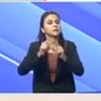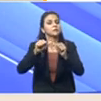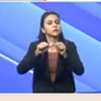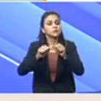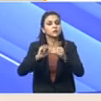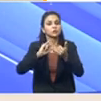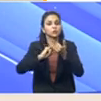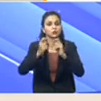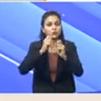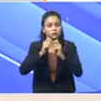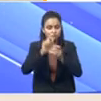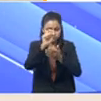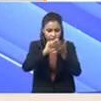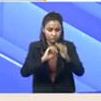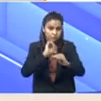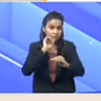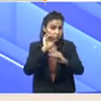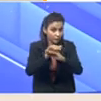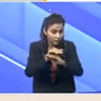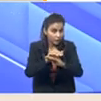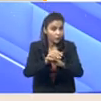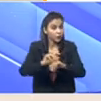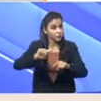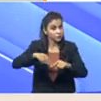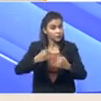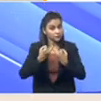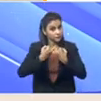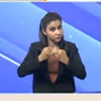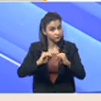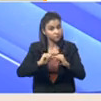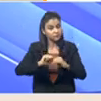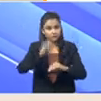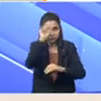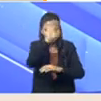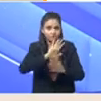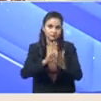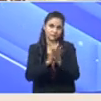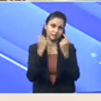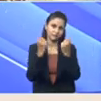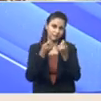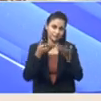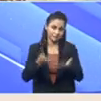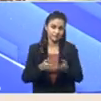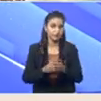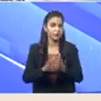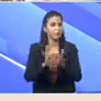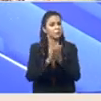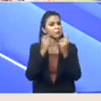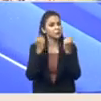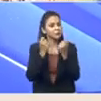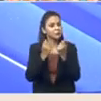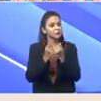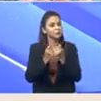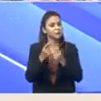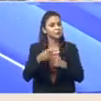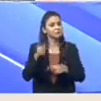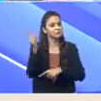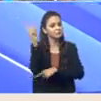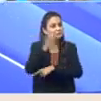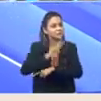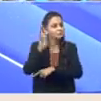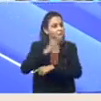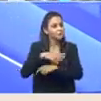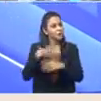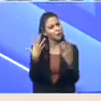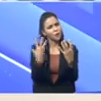जानकारियां लिखिए और आत्मनिर्भर भारत का उत्सव मनाइए। त्योहारों के इस मौसम में तो